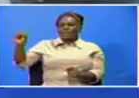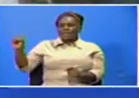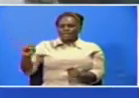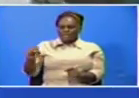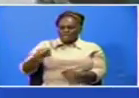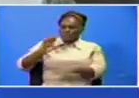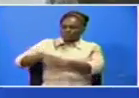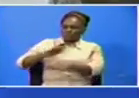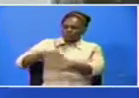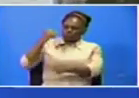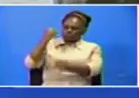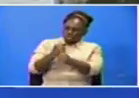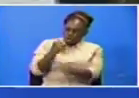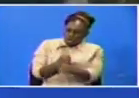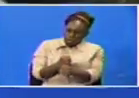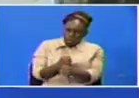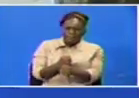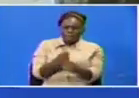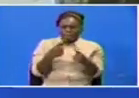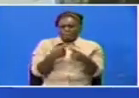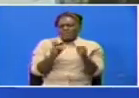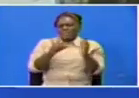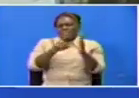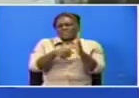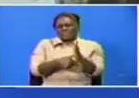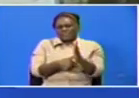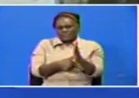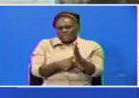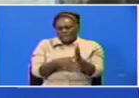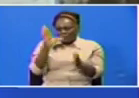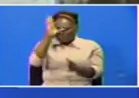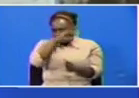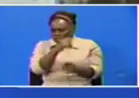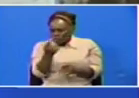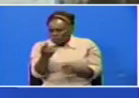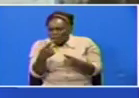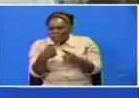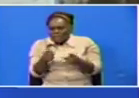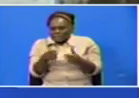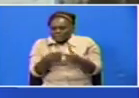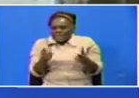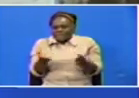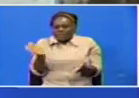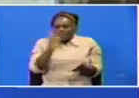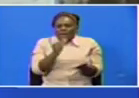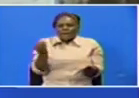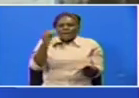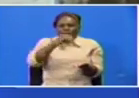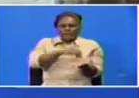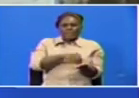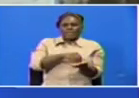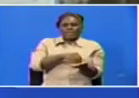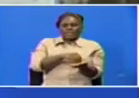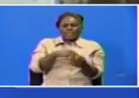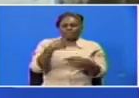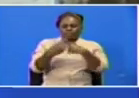wanafanya kazi vizuri sana. Lakini baadaye kidogo kapotea, lakini sasa hivi umeshaanza kurudi kama unavyoona kina South Soul